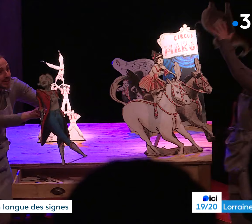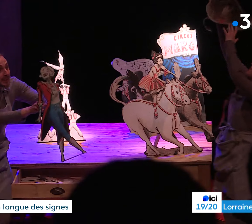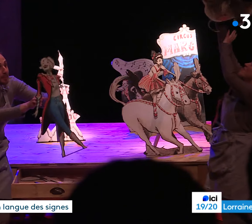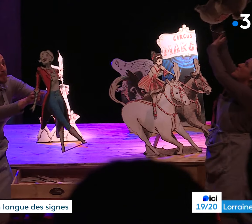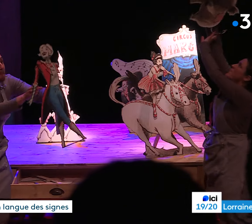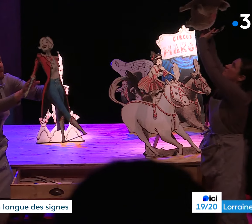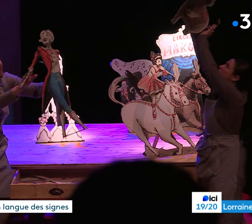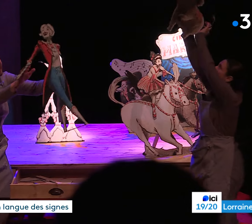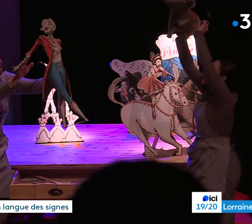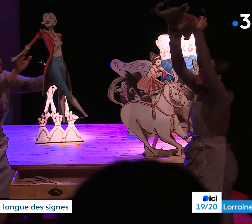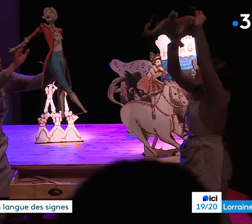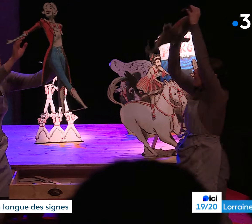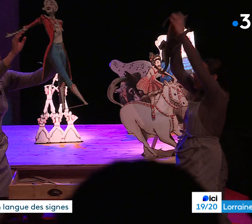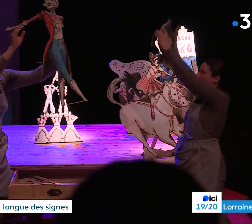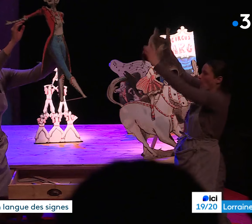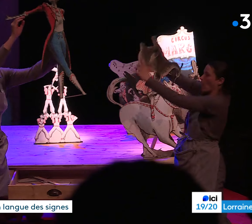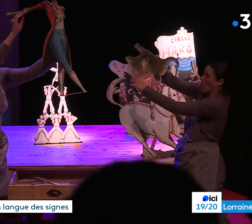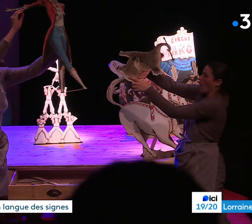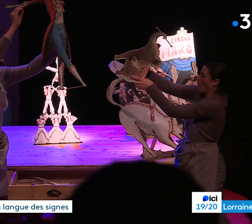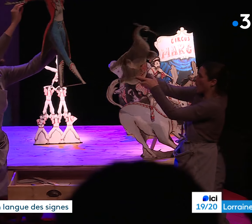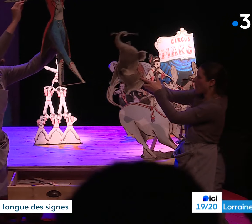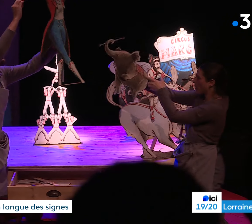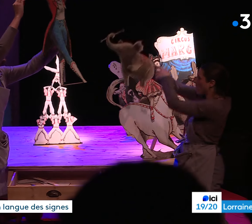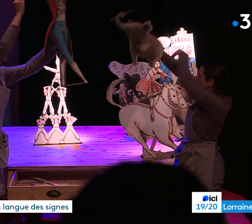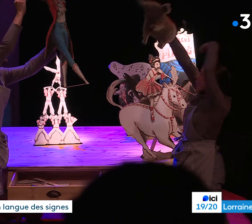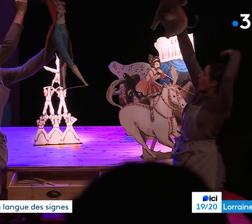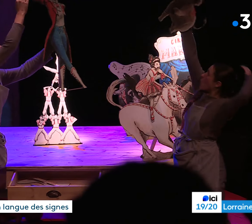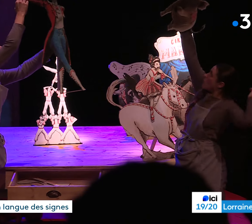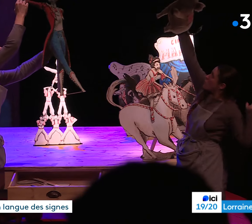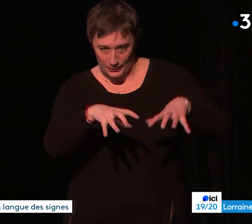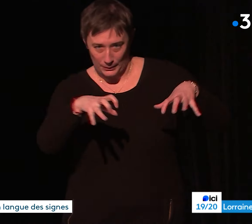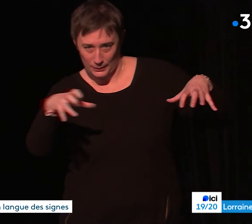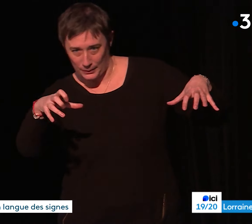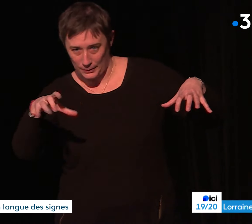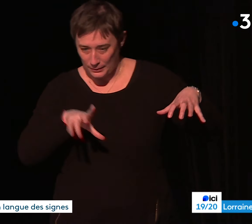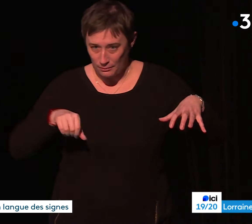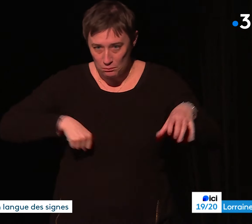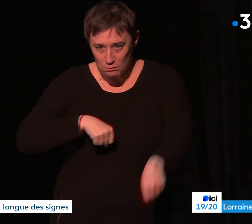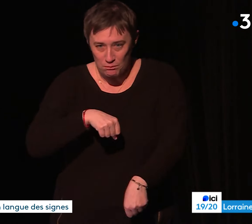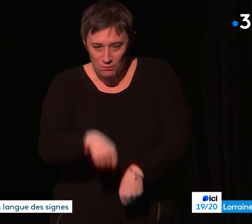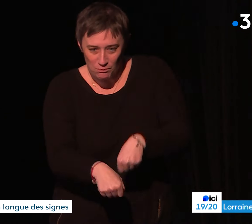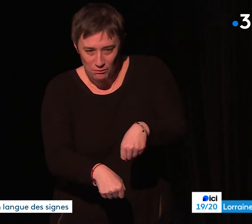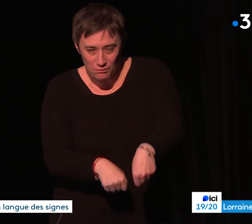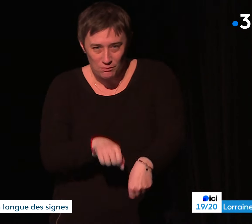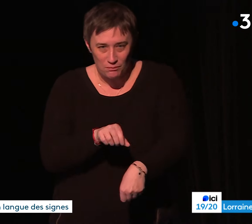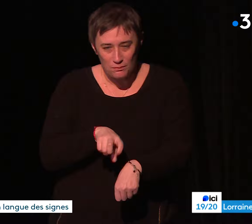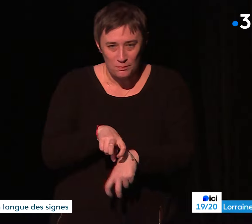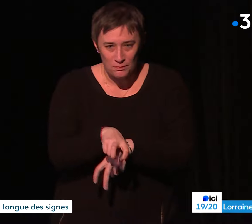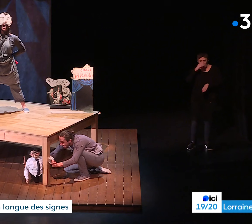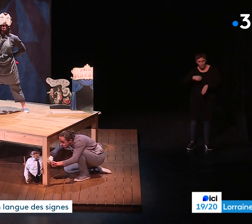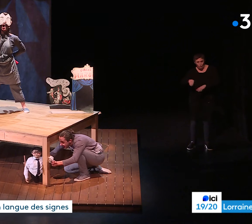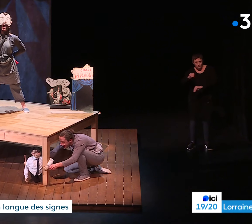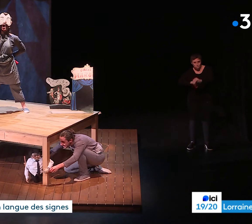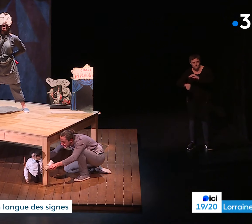multiples. La tristesse de l'éléphant,'est le titre de ce spectacle de marionnettes adapté d'une bande dessinée qui a été